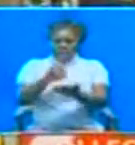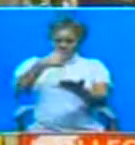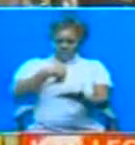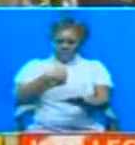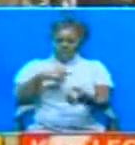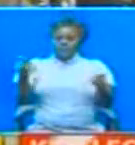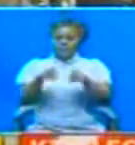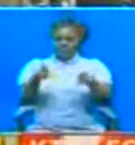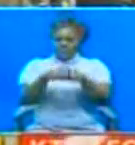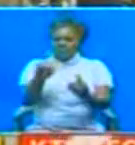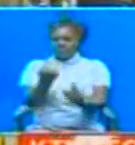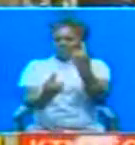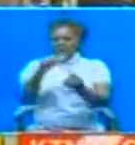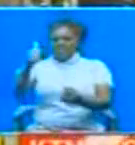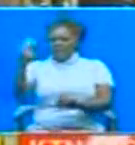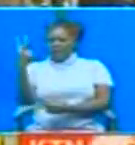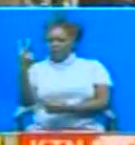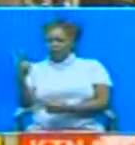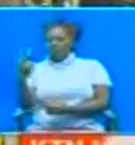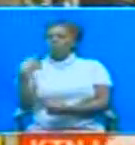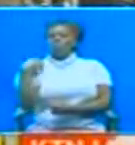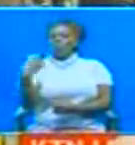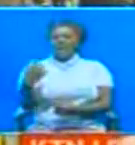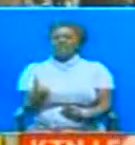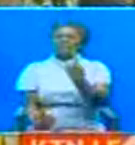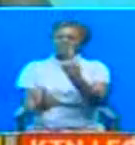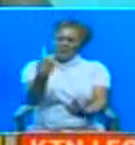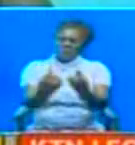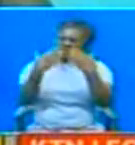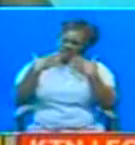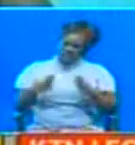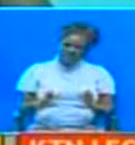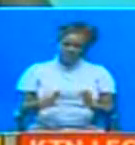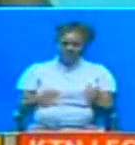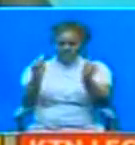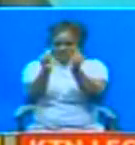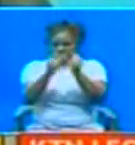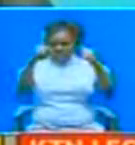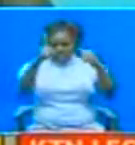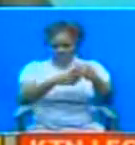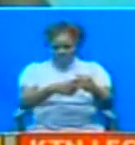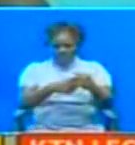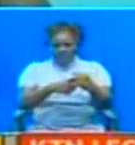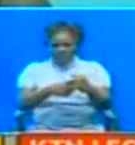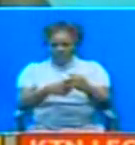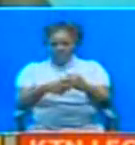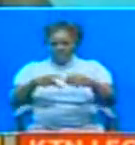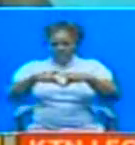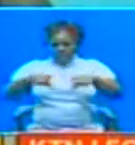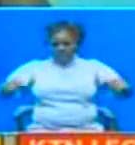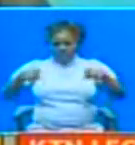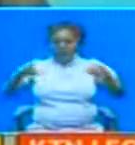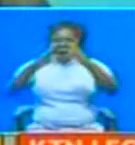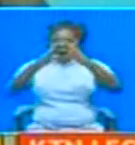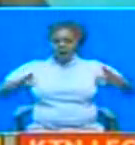Na kuunguza vibaya watu wengine wawili, huku mali ya thamani ikisalia kwa majivu. About 16 units of timber houses had